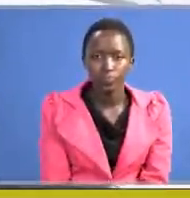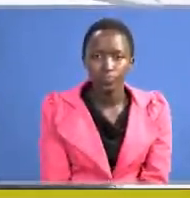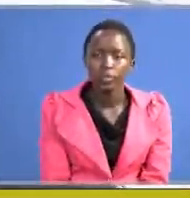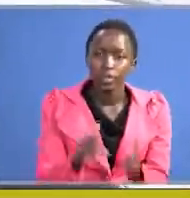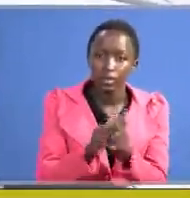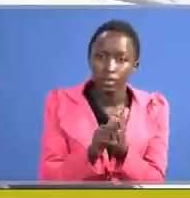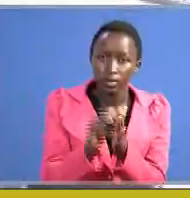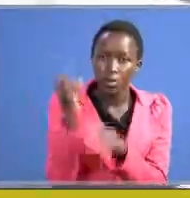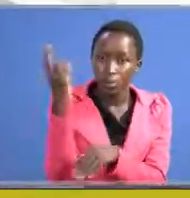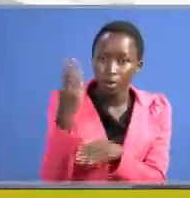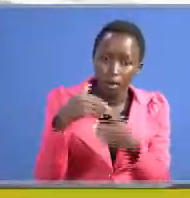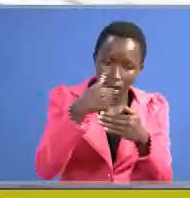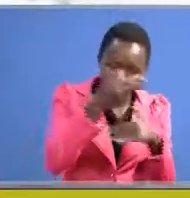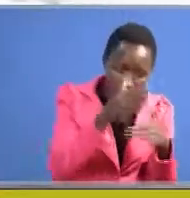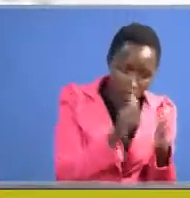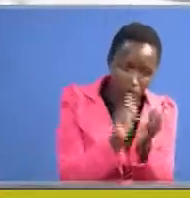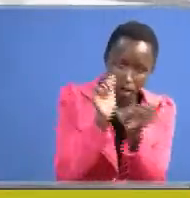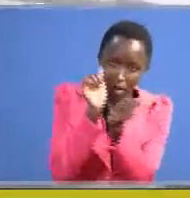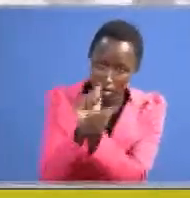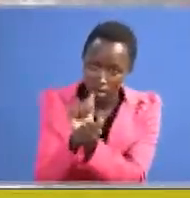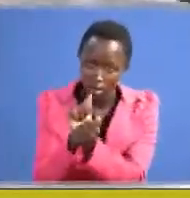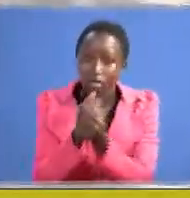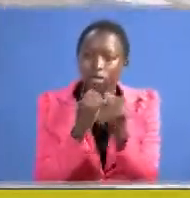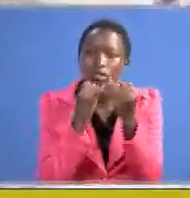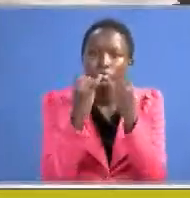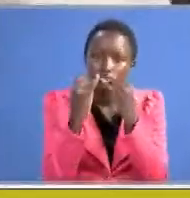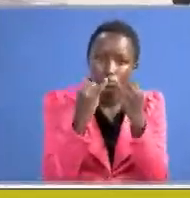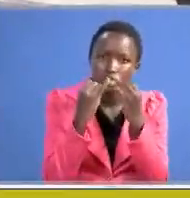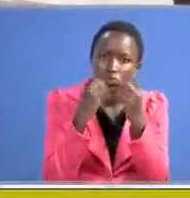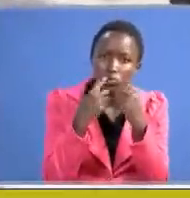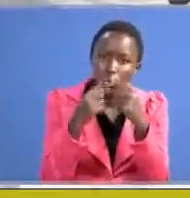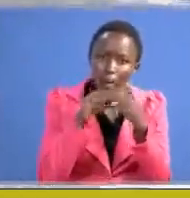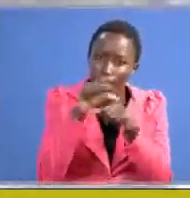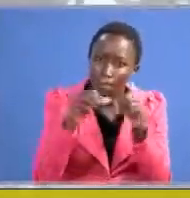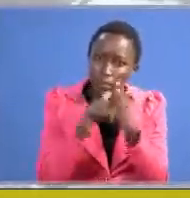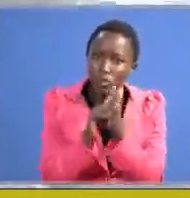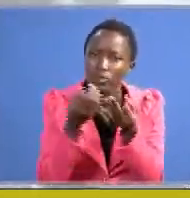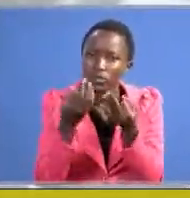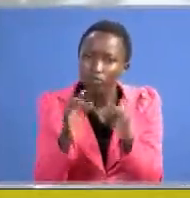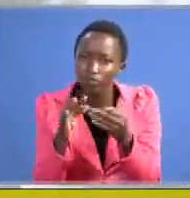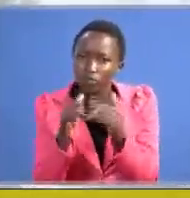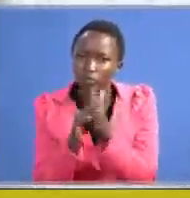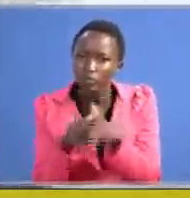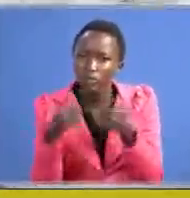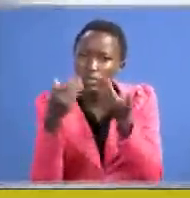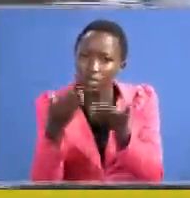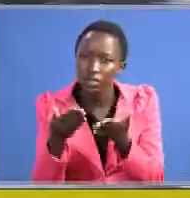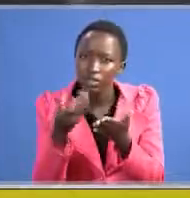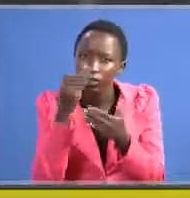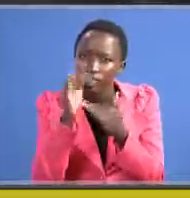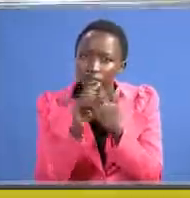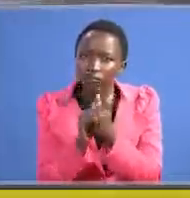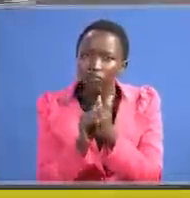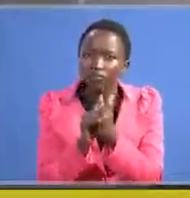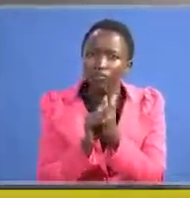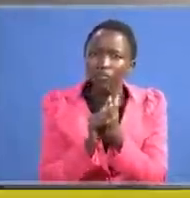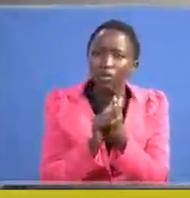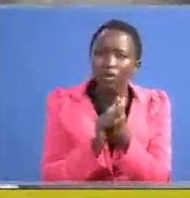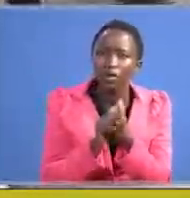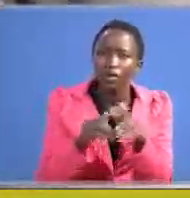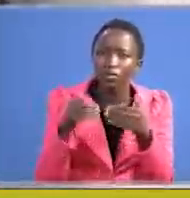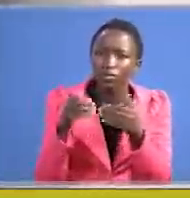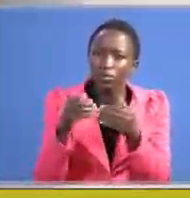Hapo Jumatano, pindi tu baada ya kukamatwa, mjadala mkali ulizuka bungeni kuhusiana na uhuru mwingo aliopewa raia wa kigeni kufanya biashara humu